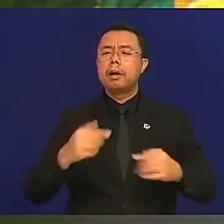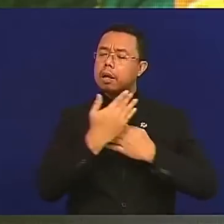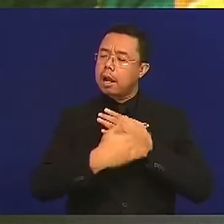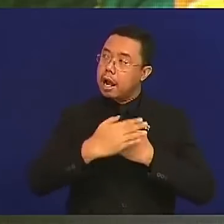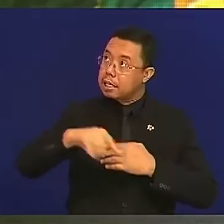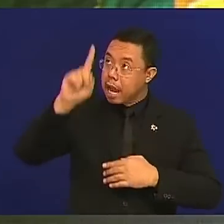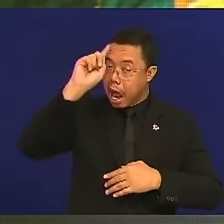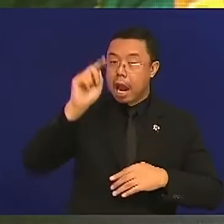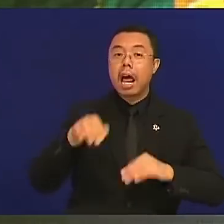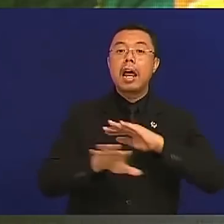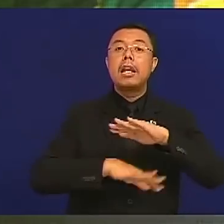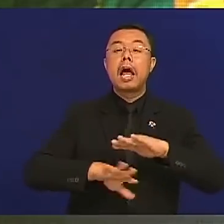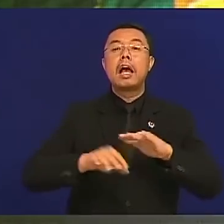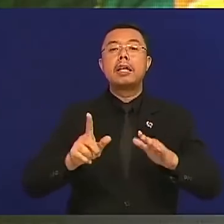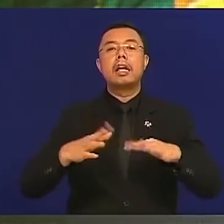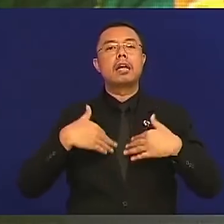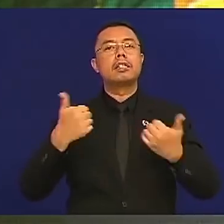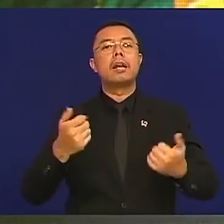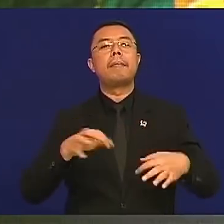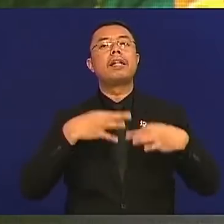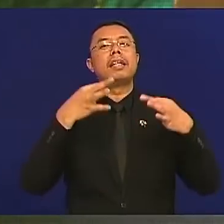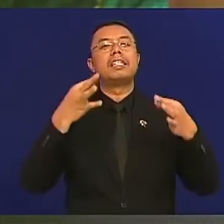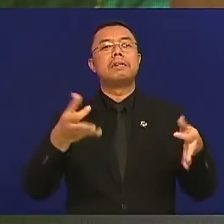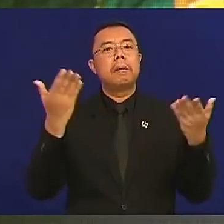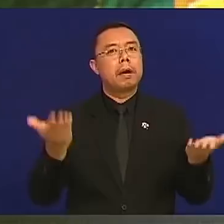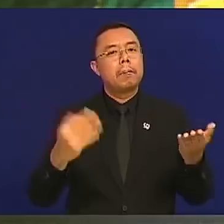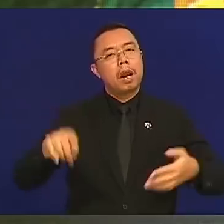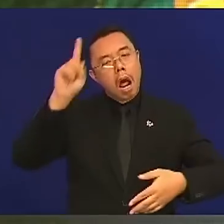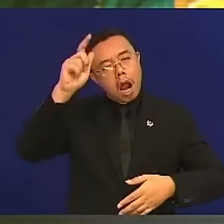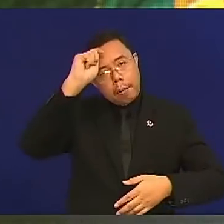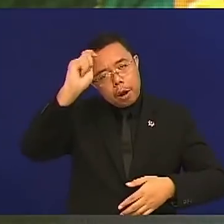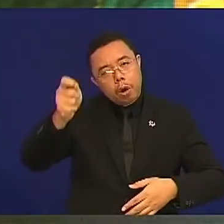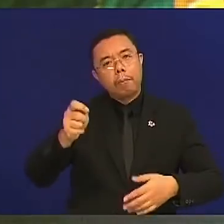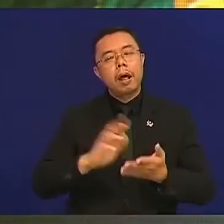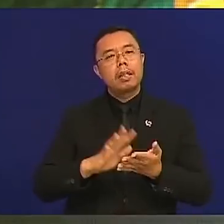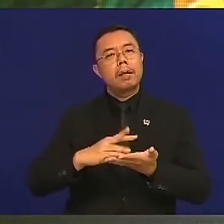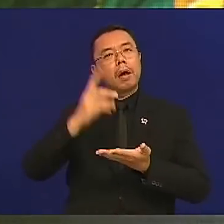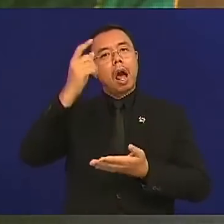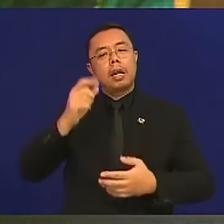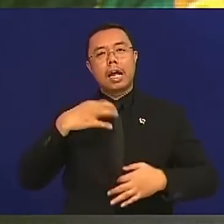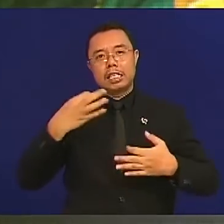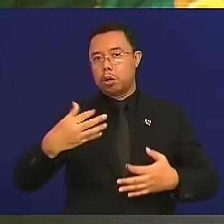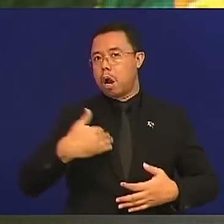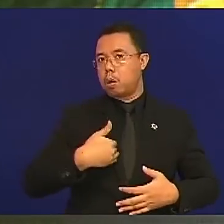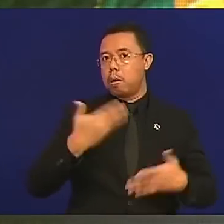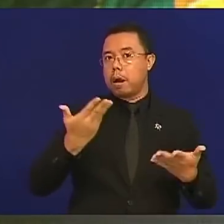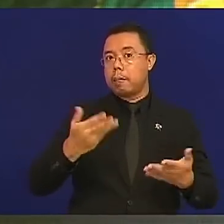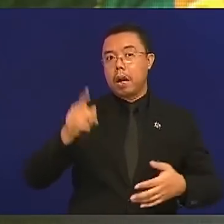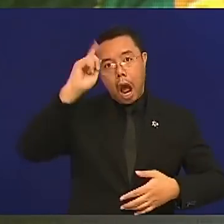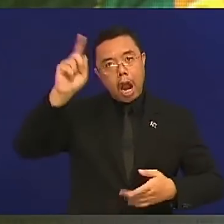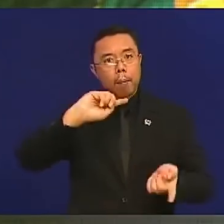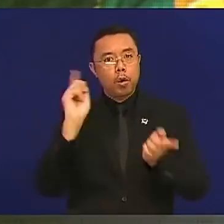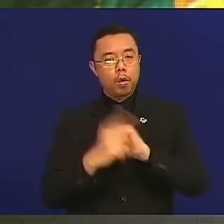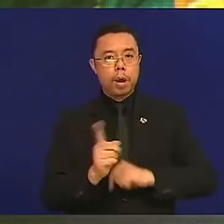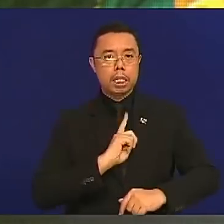yang didasarkan pada keselamatan jiwa. Bagaimana Allah menghargai jiwaku. Bagaimana dia merubah